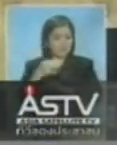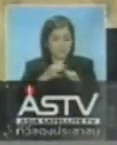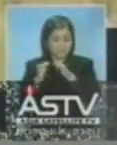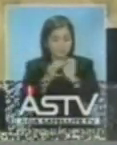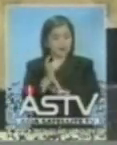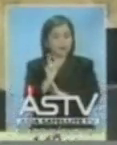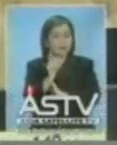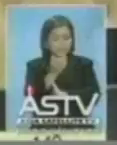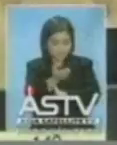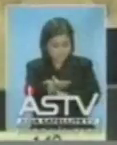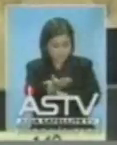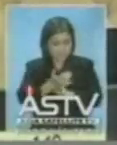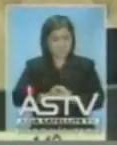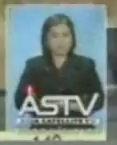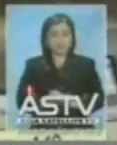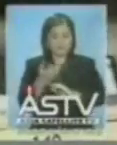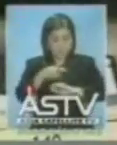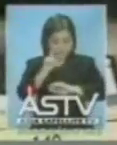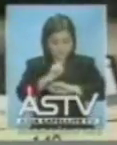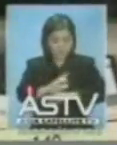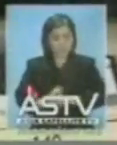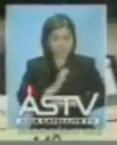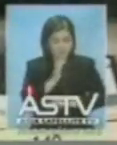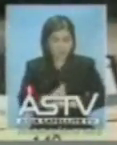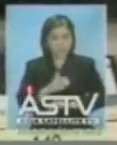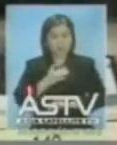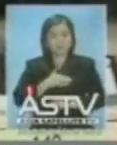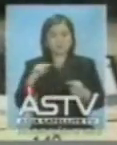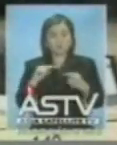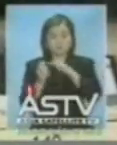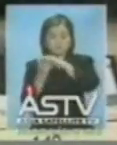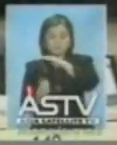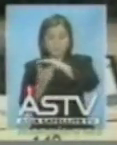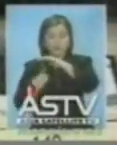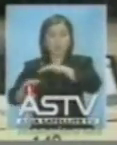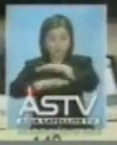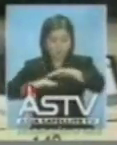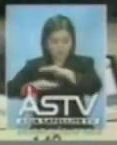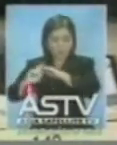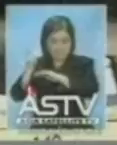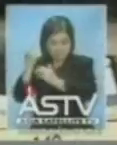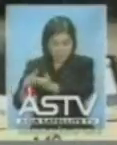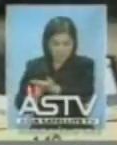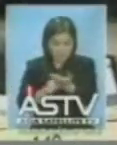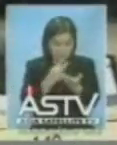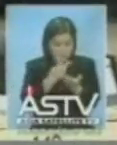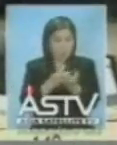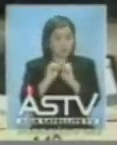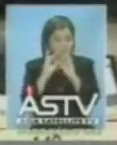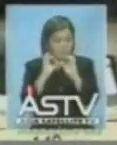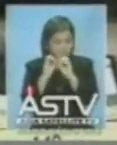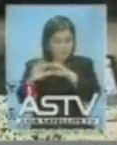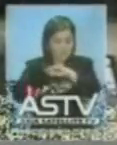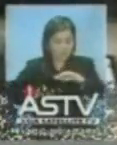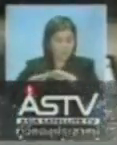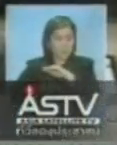่กราบเรียนท่านประธานที่เคารพในสำเนาหนังสือที่ขอความเป็นธรรมนั้นมีพยานหลักฐานใหม่อย่างชัดเจนนะครับรวมทั้งพยานหลักฐาน